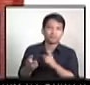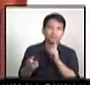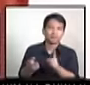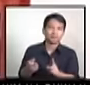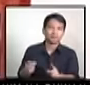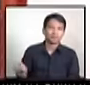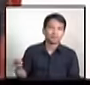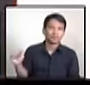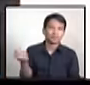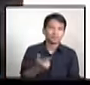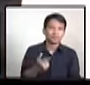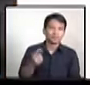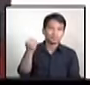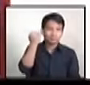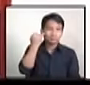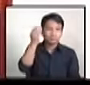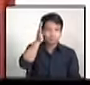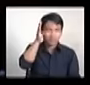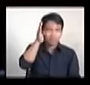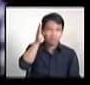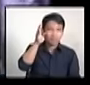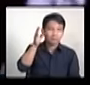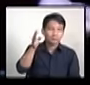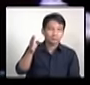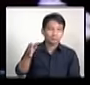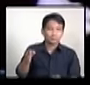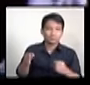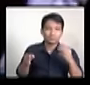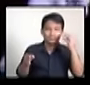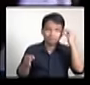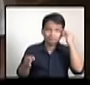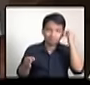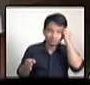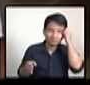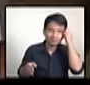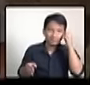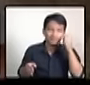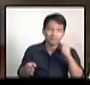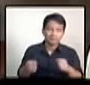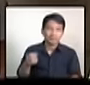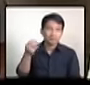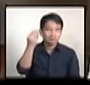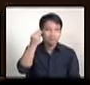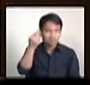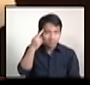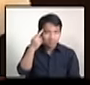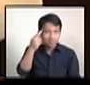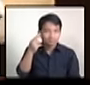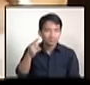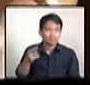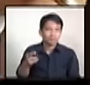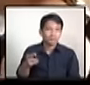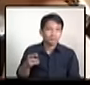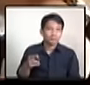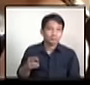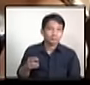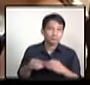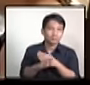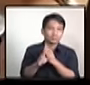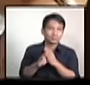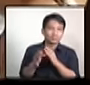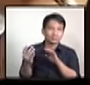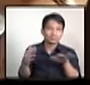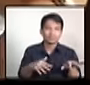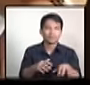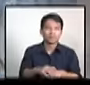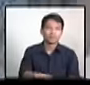ng mga kinatawan ni Vice President Jeju Marbinay, Senator Miriam Santiago, Secretary Marojas at Congressman Roy Senyeres na sisipot